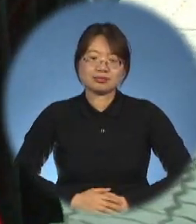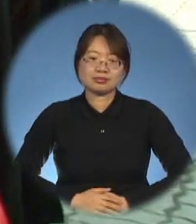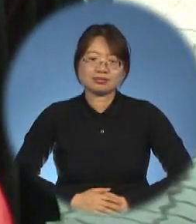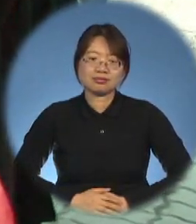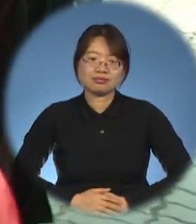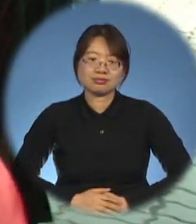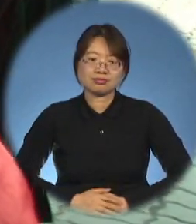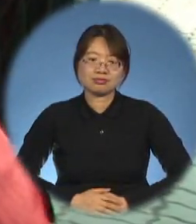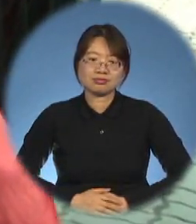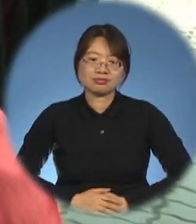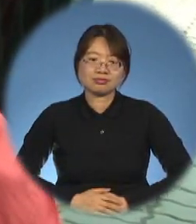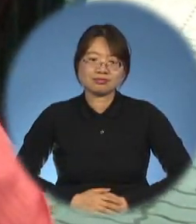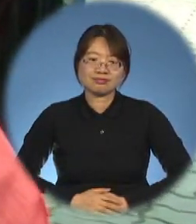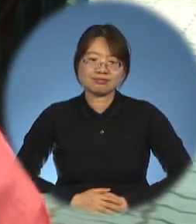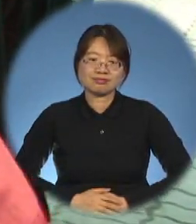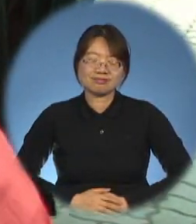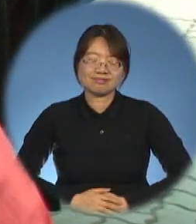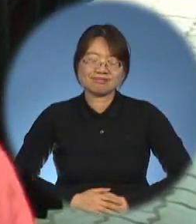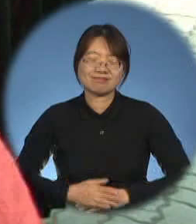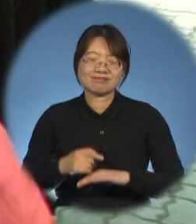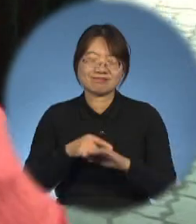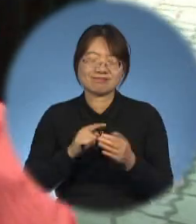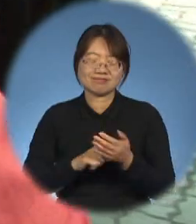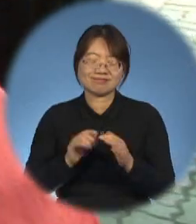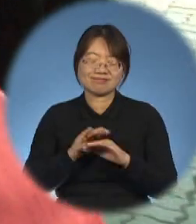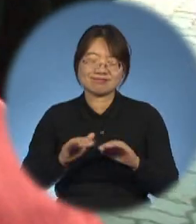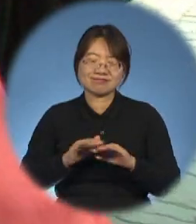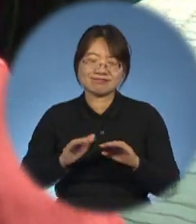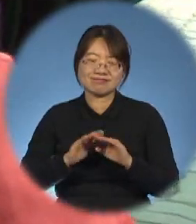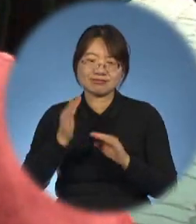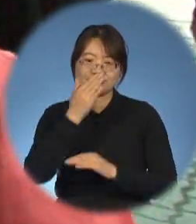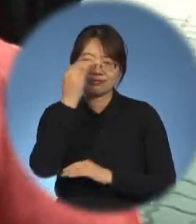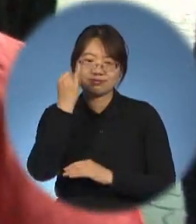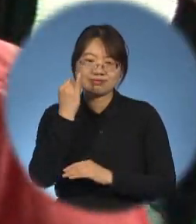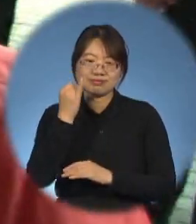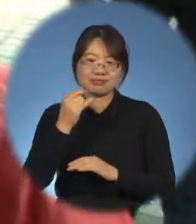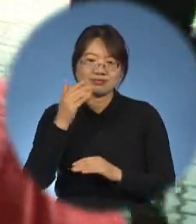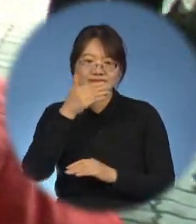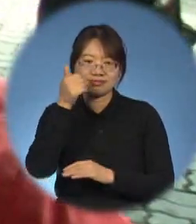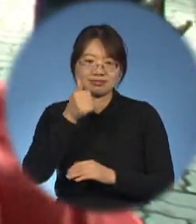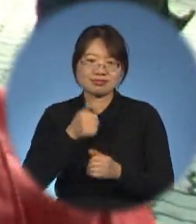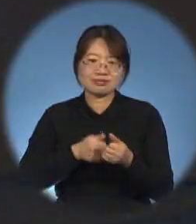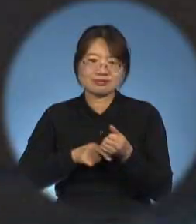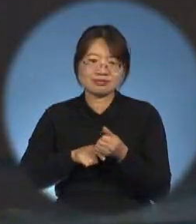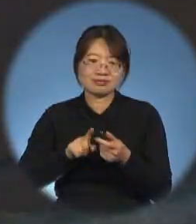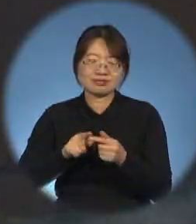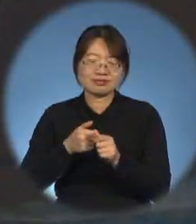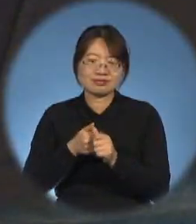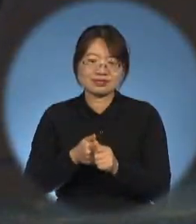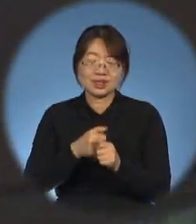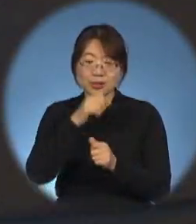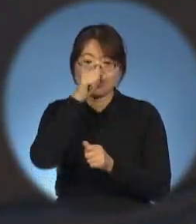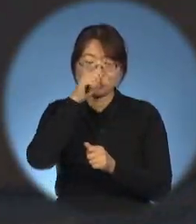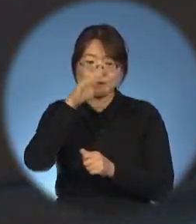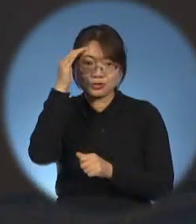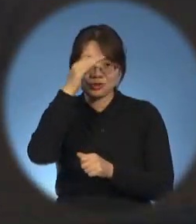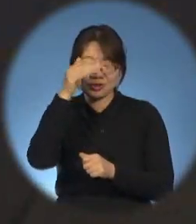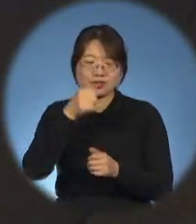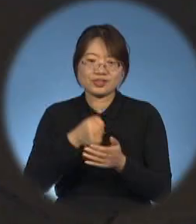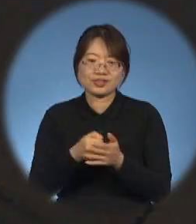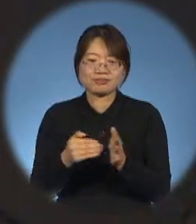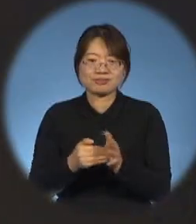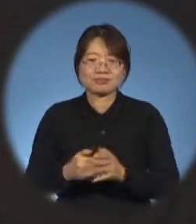못 이기는 척 마음을 푸는 r1 이에 할부지 뜨러 좋은 것 구경도 가기로 했는데요